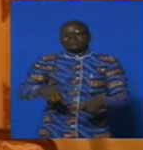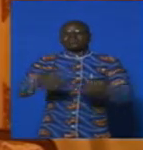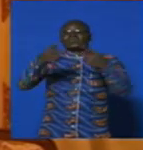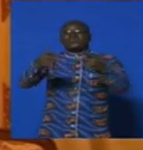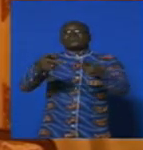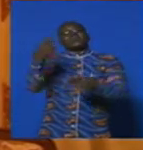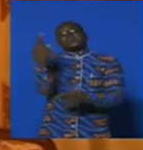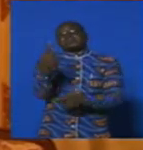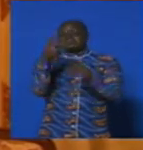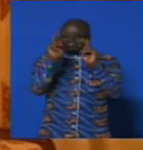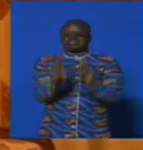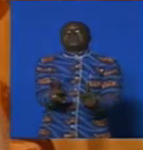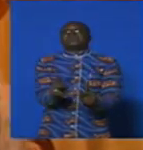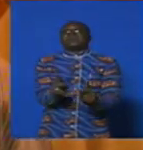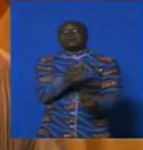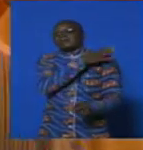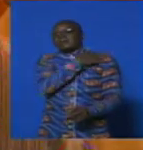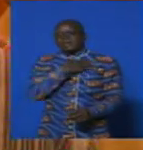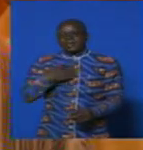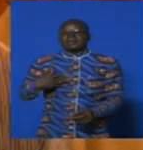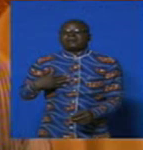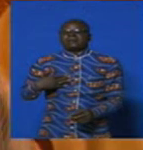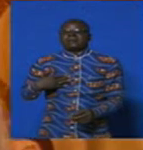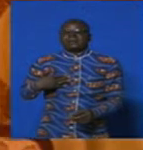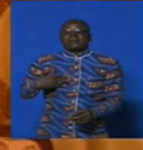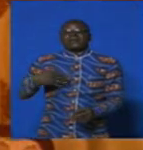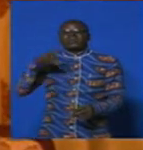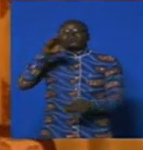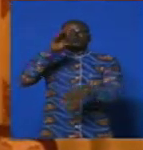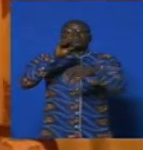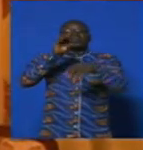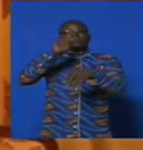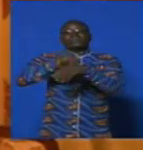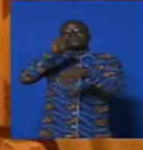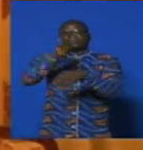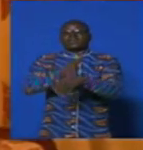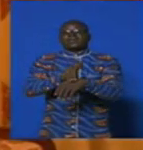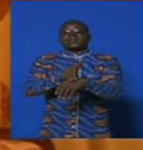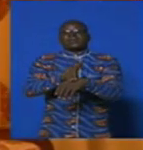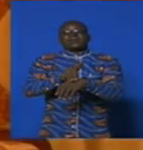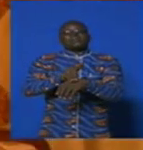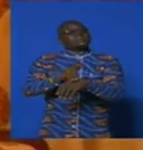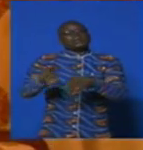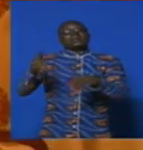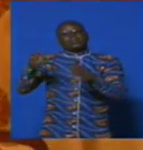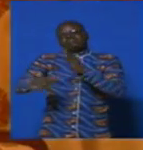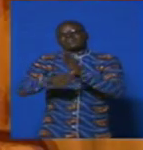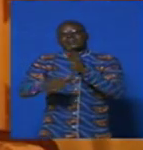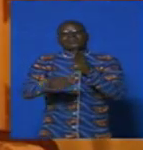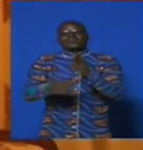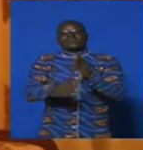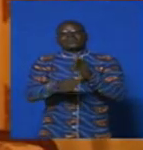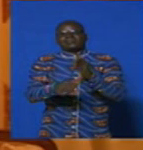l'état-major général et au Tchad de proposer l'adjoint à l'état-major général à